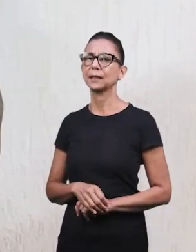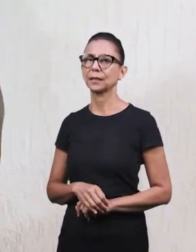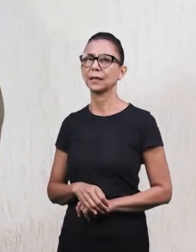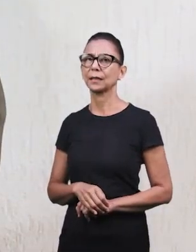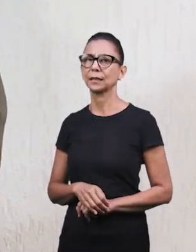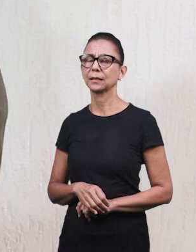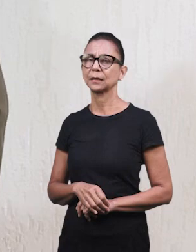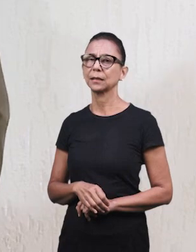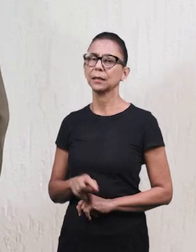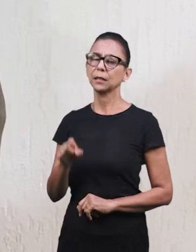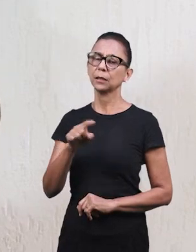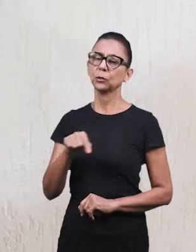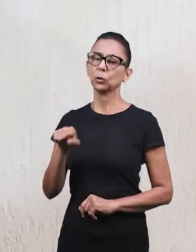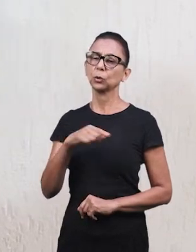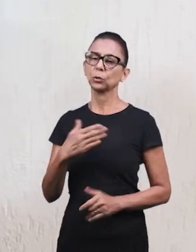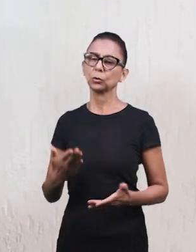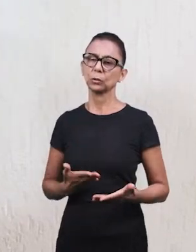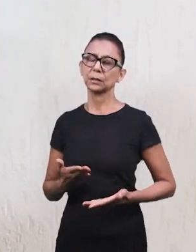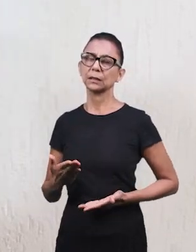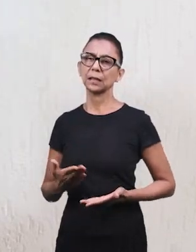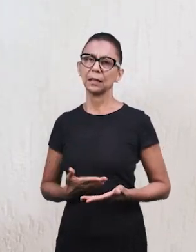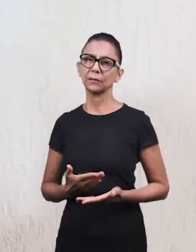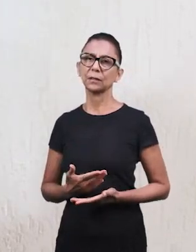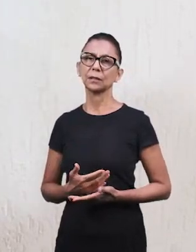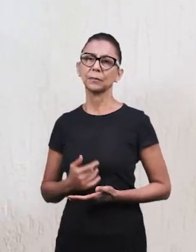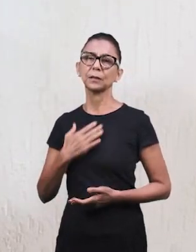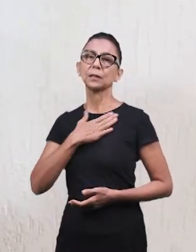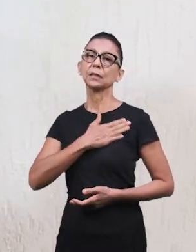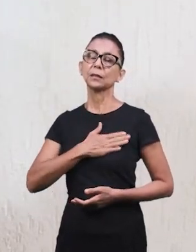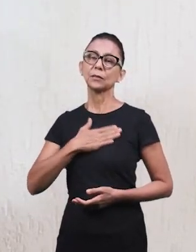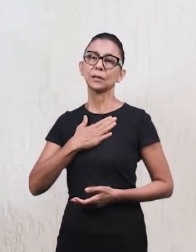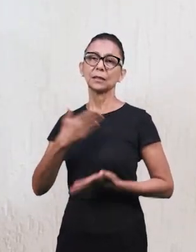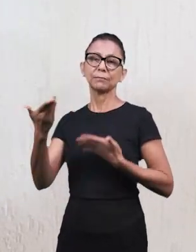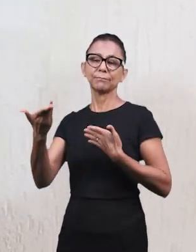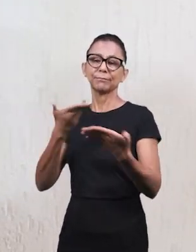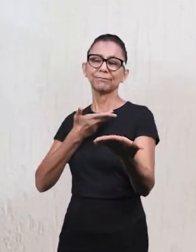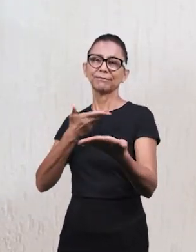овечки тоже хотели бы